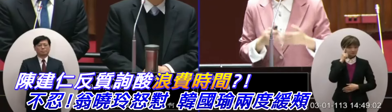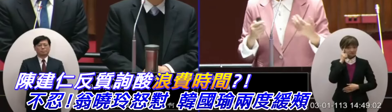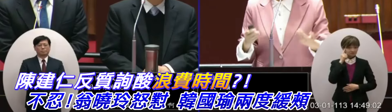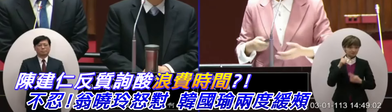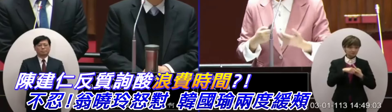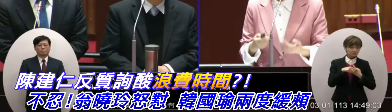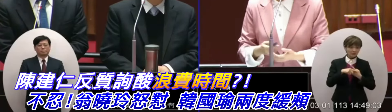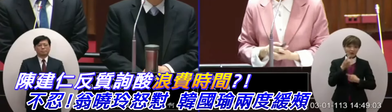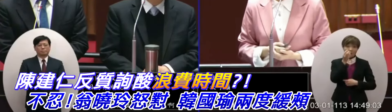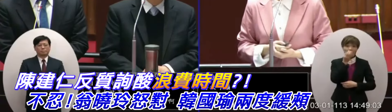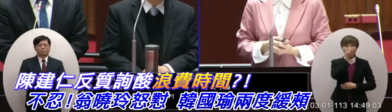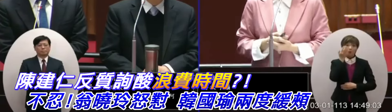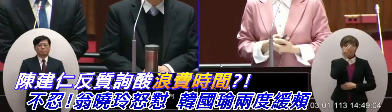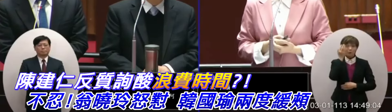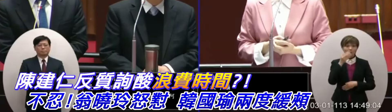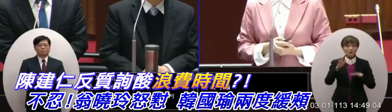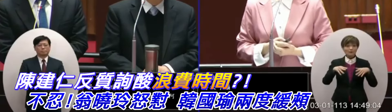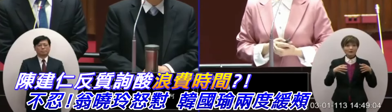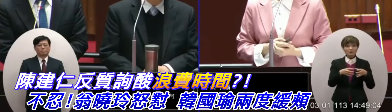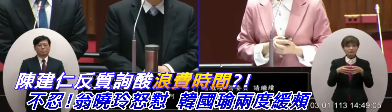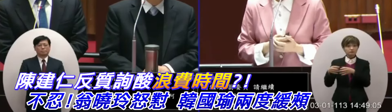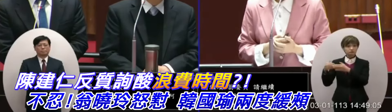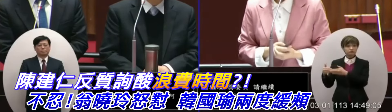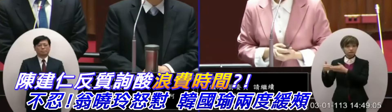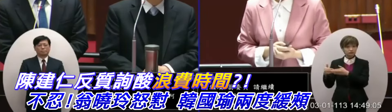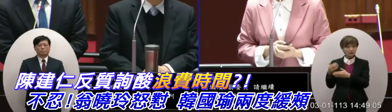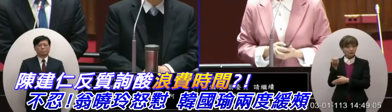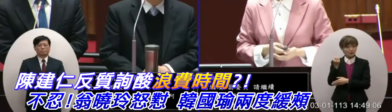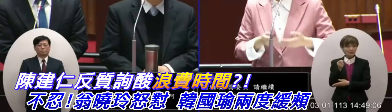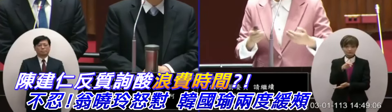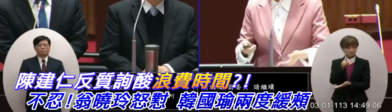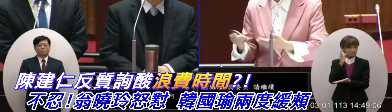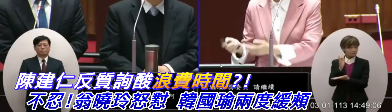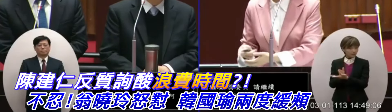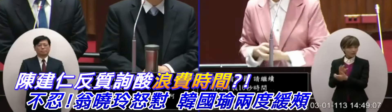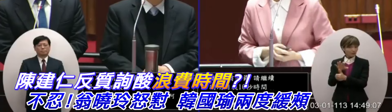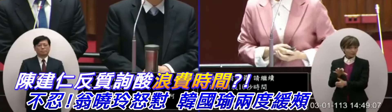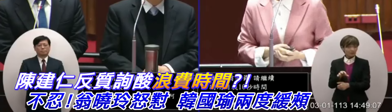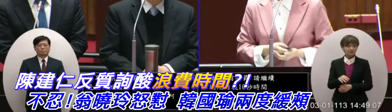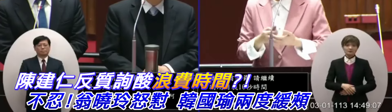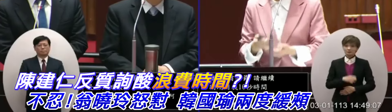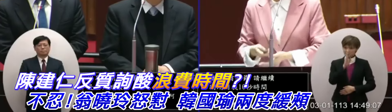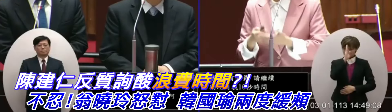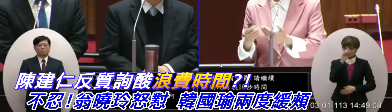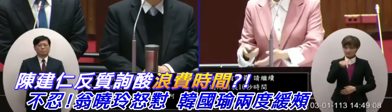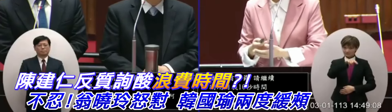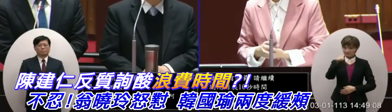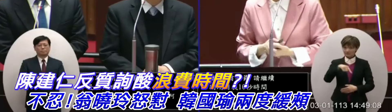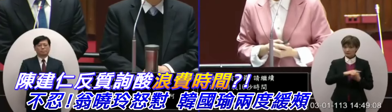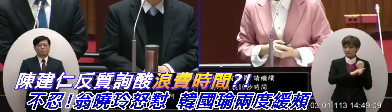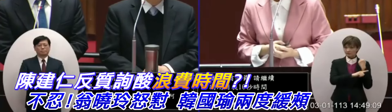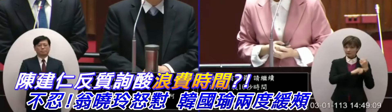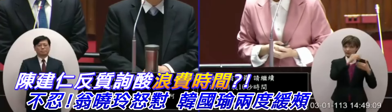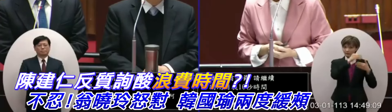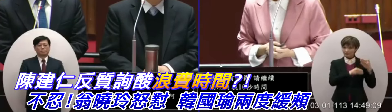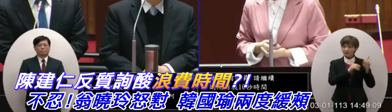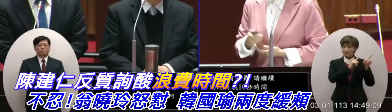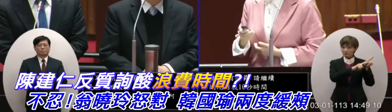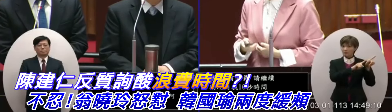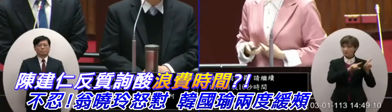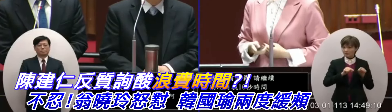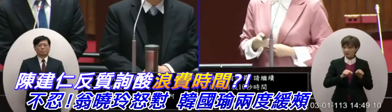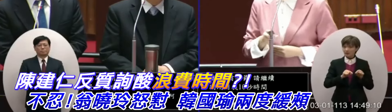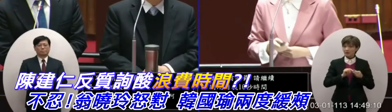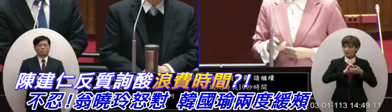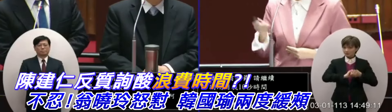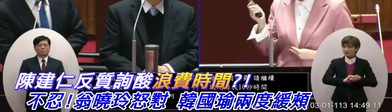这个组团去大陆的权利，也请你们依法律做一个明确的决定。我